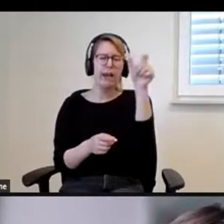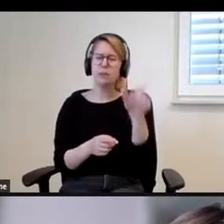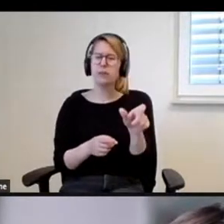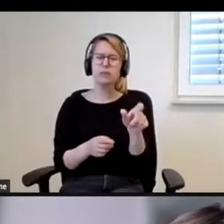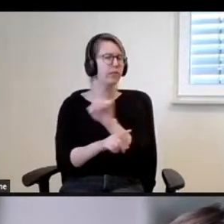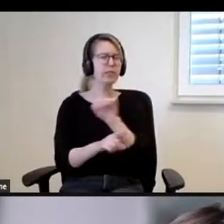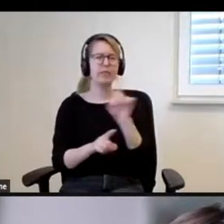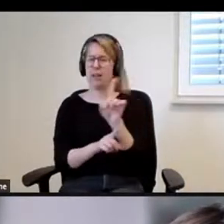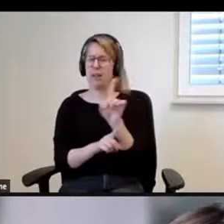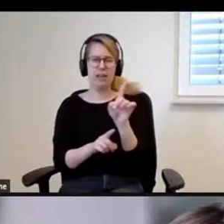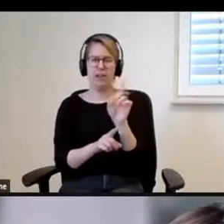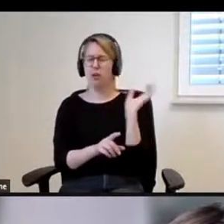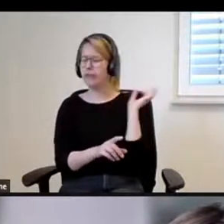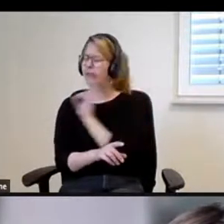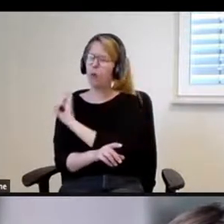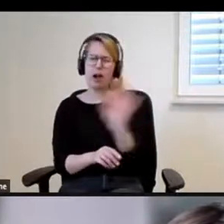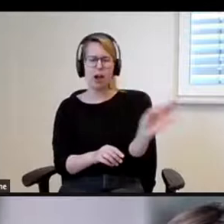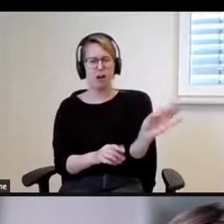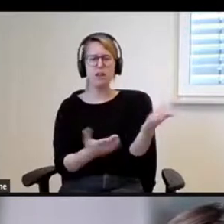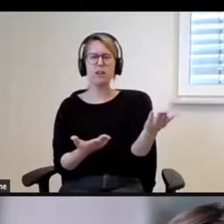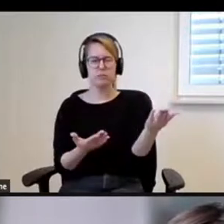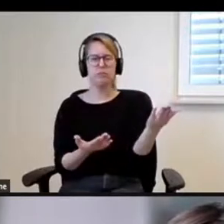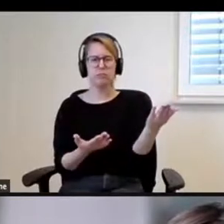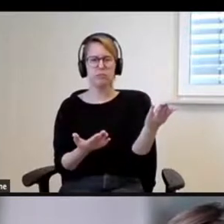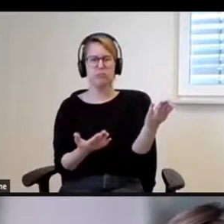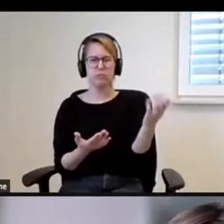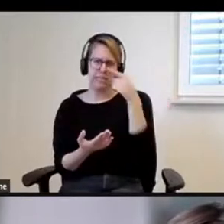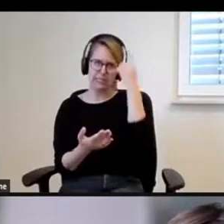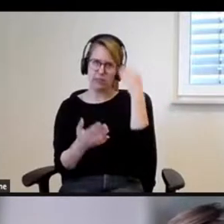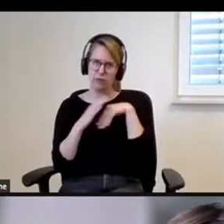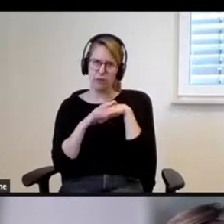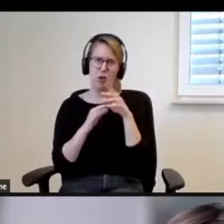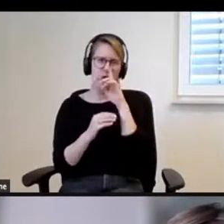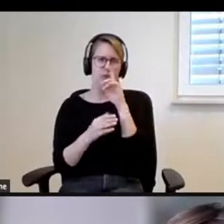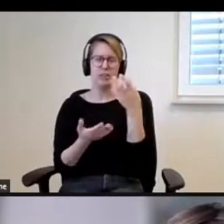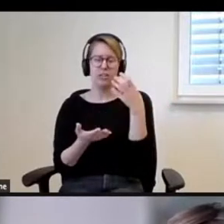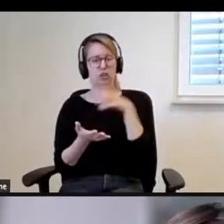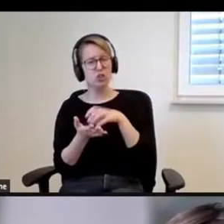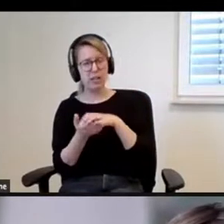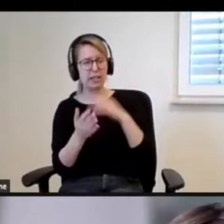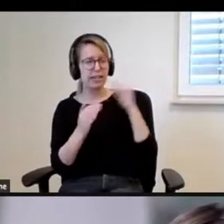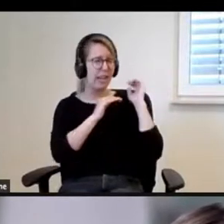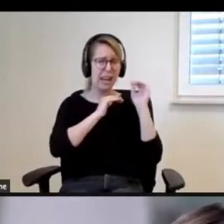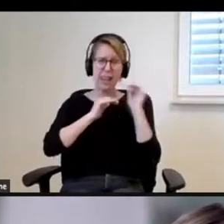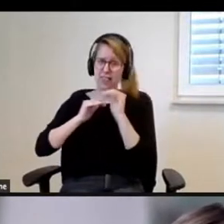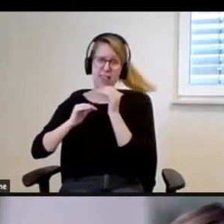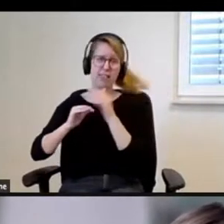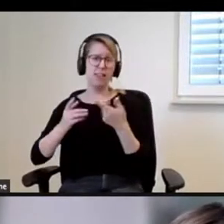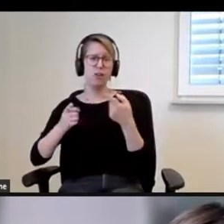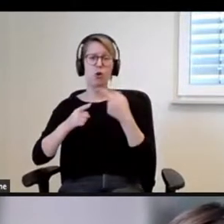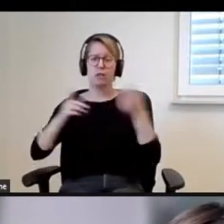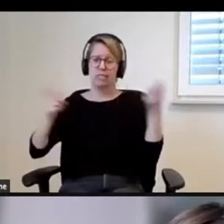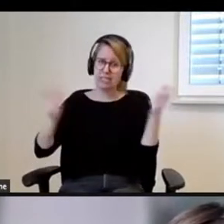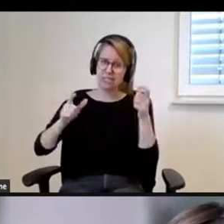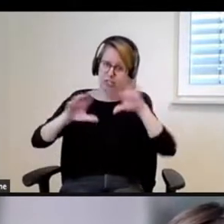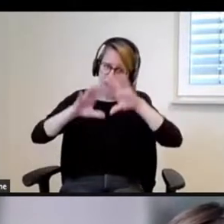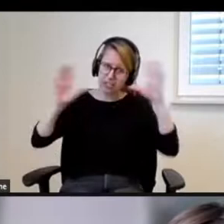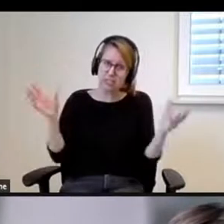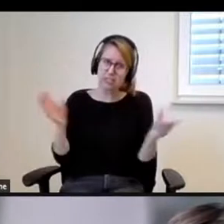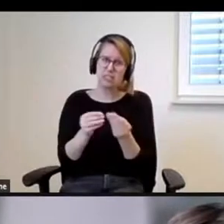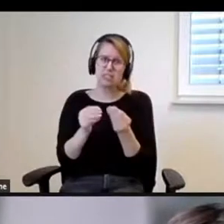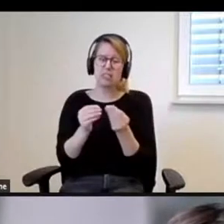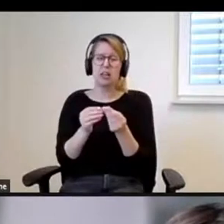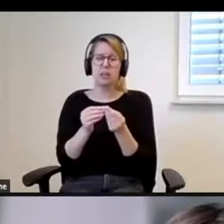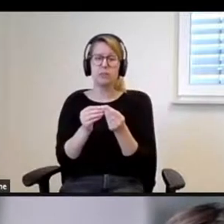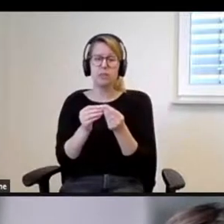aménage nos villes, nos pays, notre société, pour que le plus faible puisse vraiment